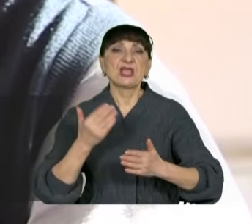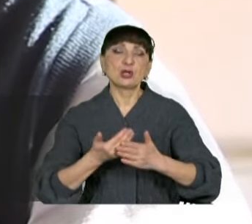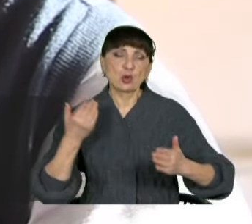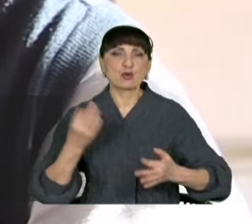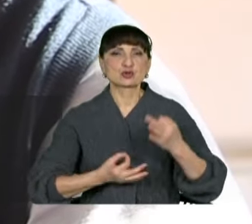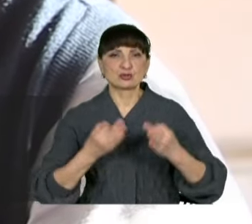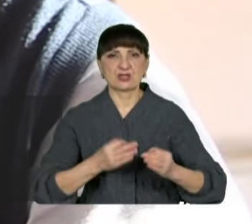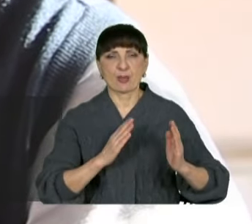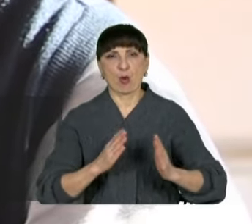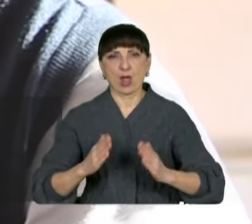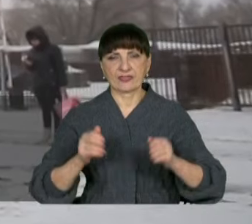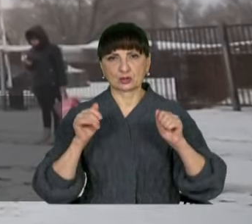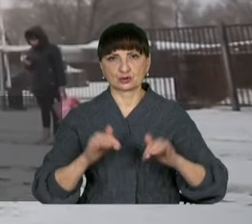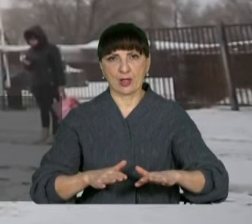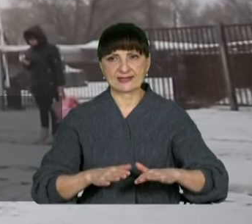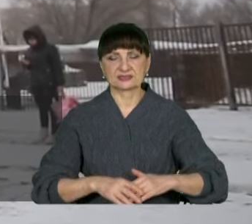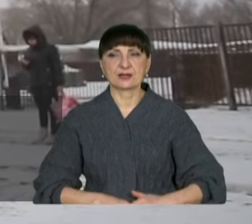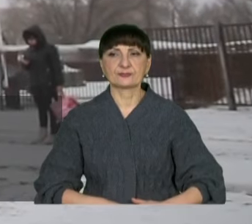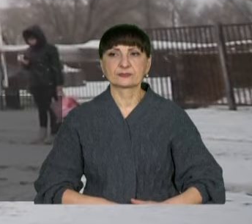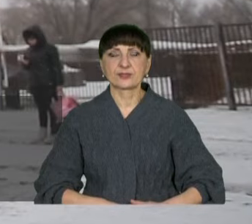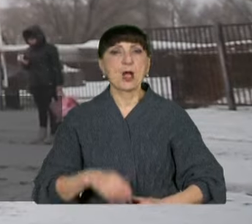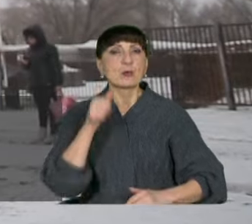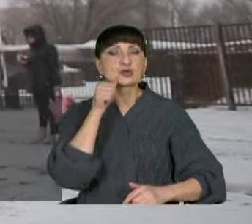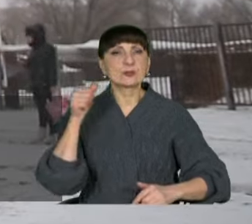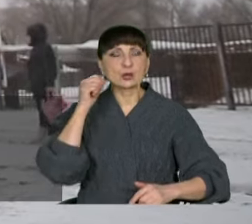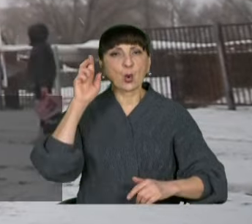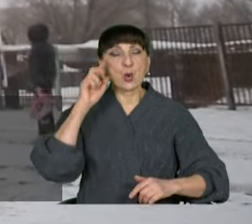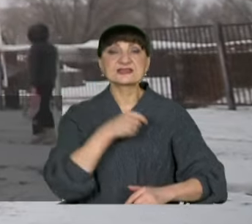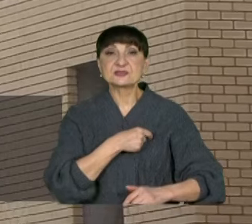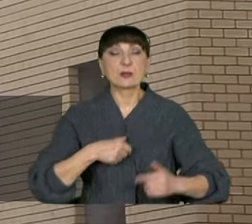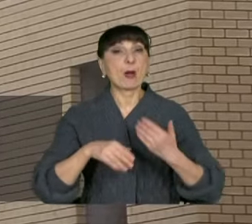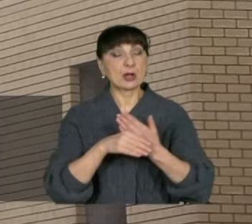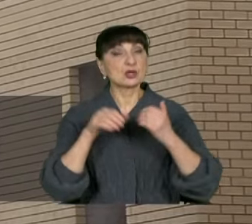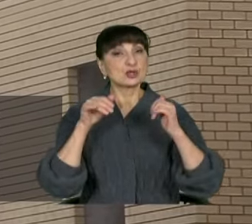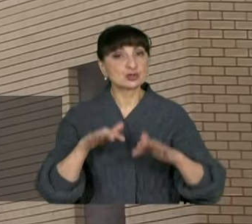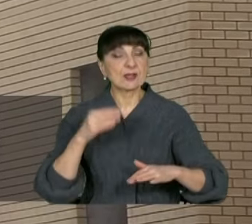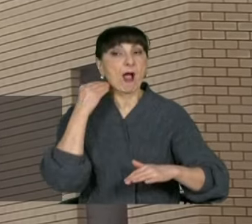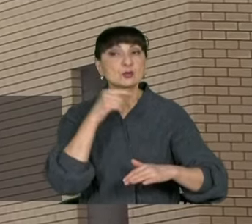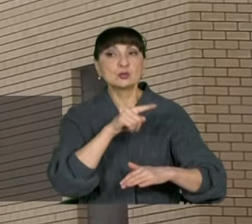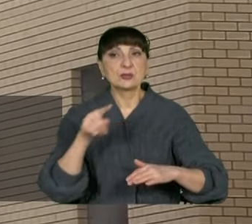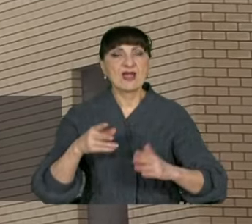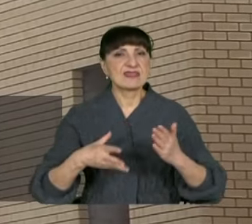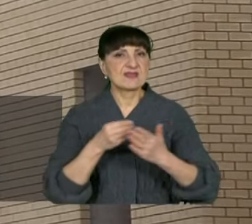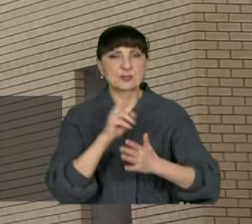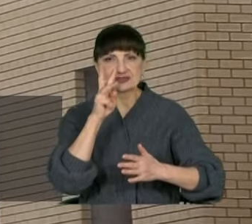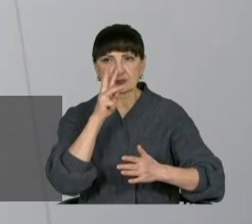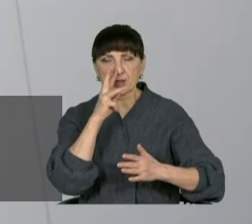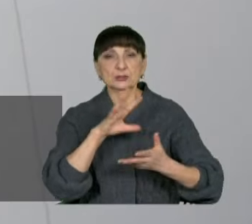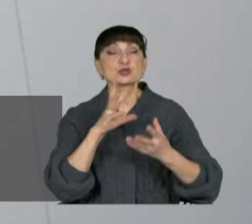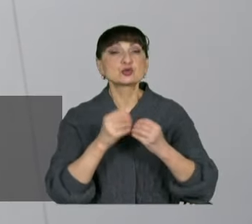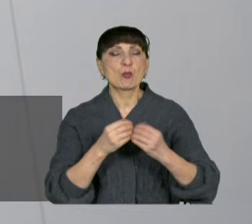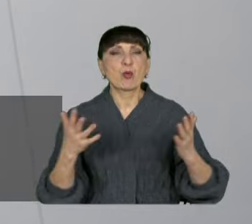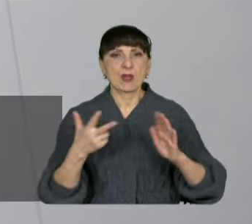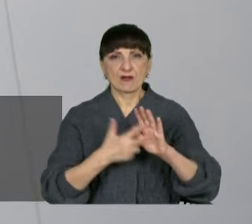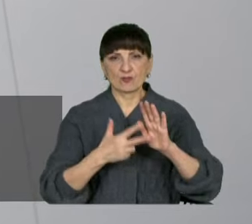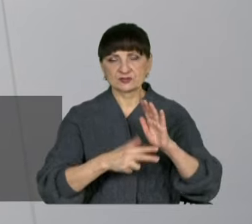порядке решается этот вопрос. Между тем, в прошлом году госинспекторы помогли решить актюбинцам вопрос невыплаты зарплат на сумму больше